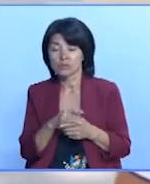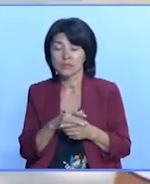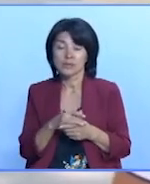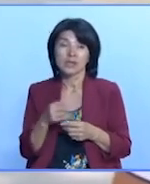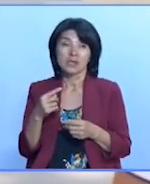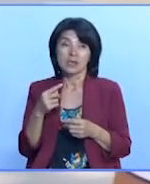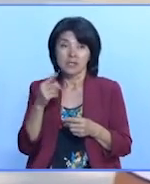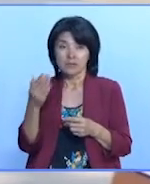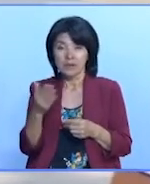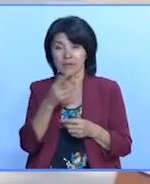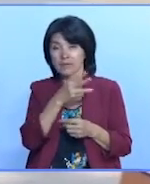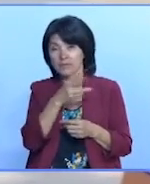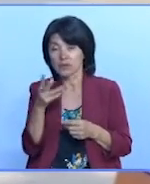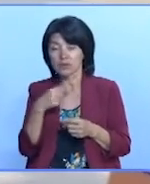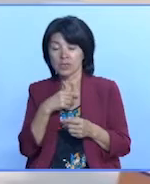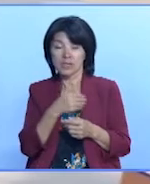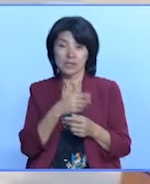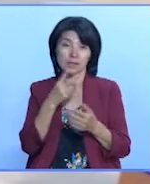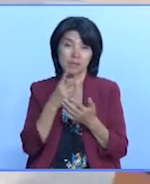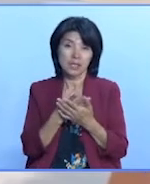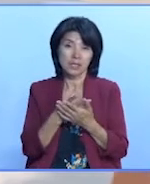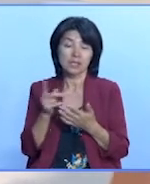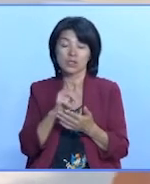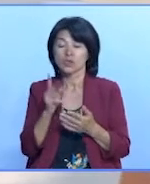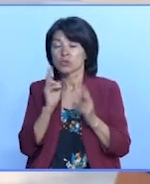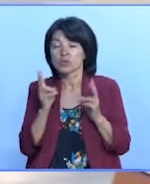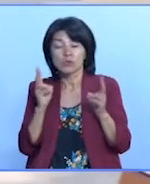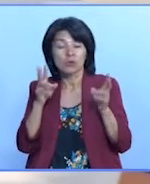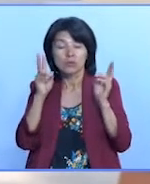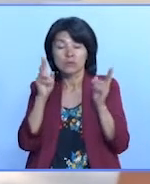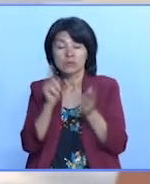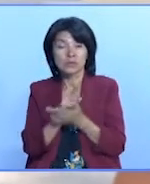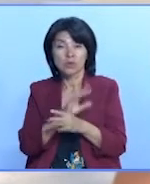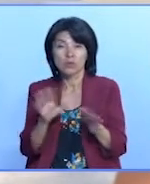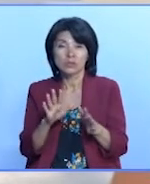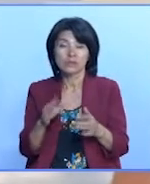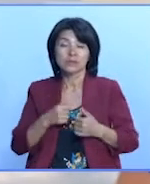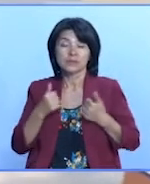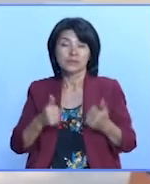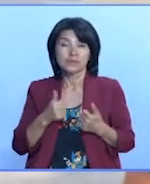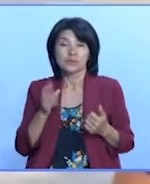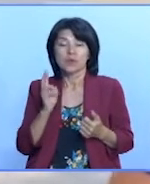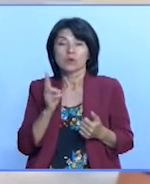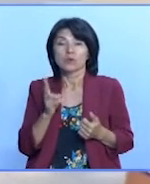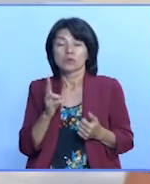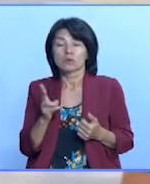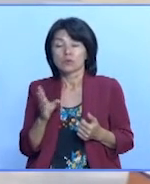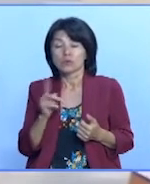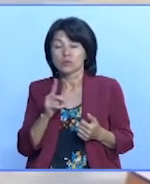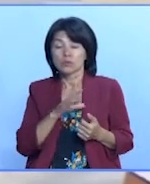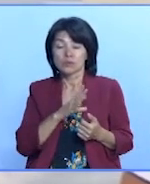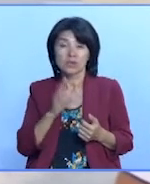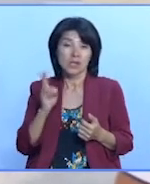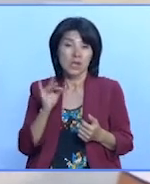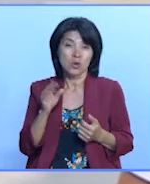хотел показать, что никто не должен стремиться к тому, чтобы как-то быть задействован в